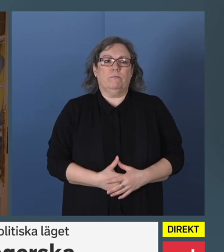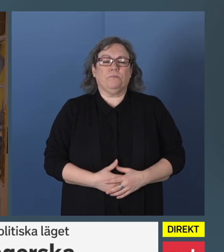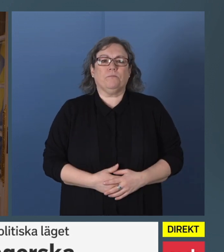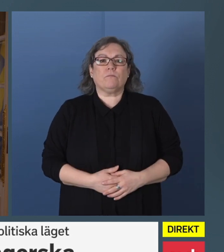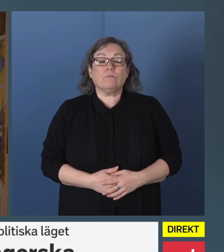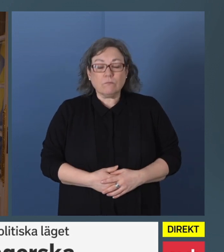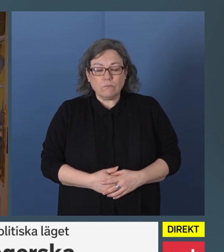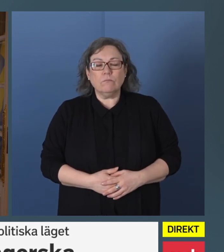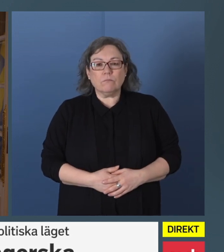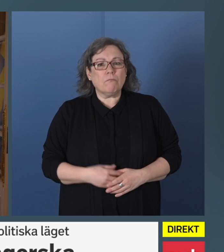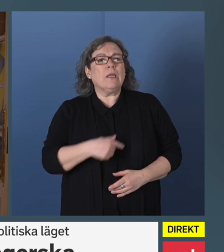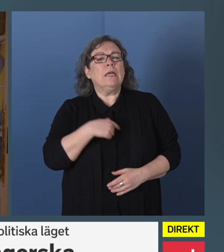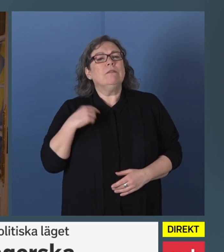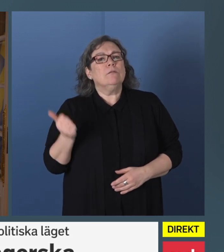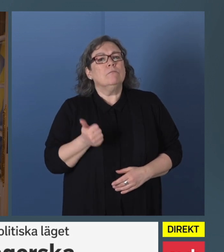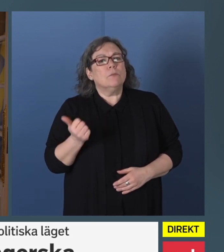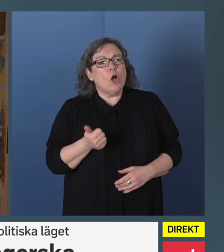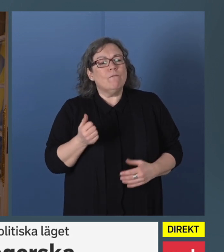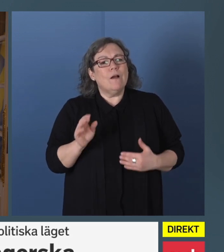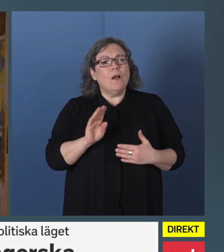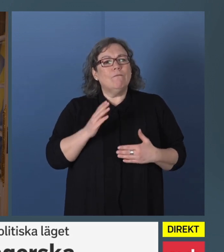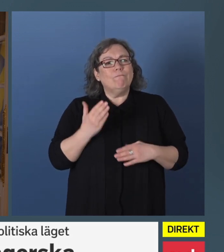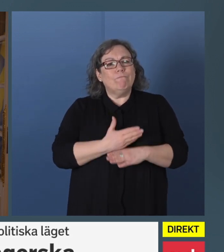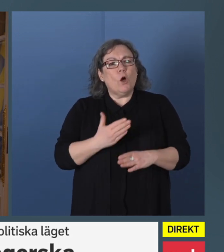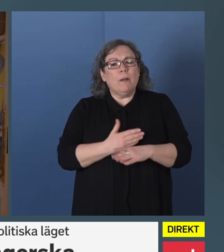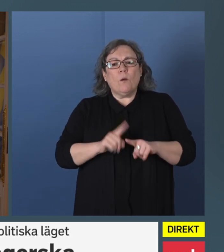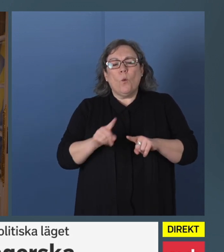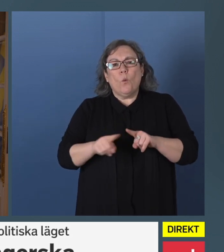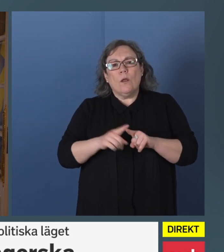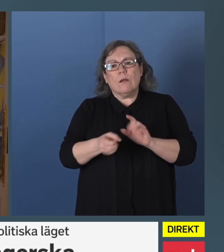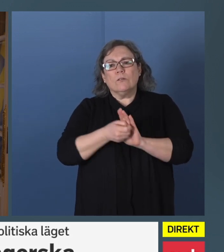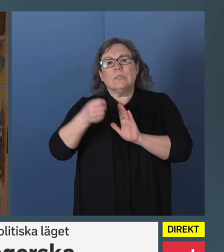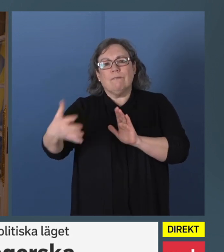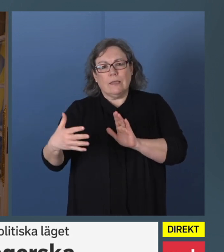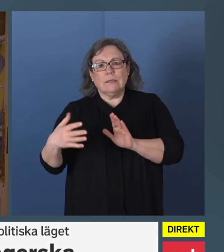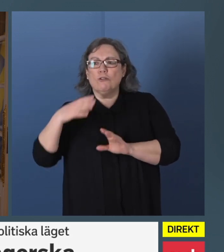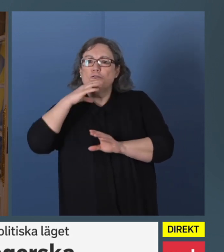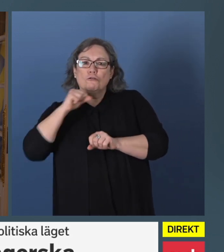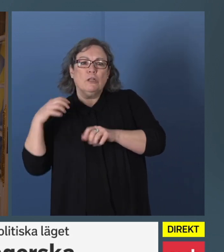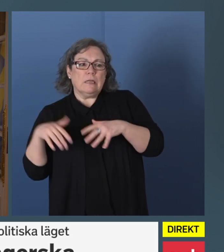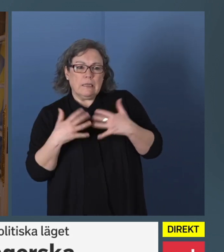Vi behöver också förbereda oss på att de följdverkningar som Rysslands krig får i vår vardag.